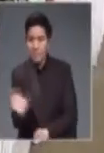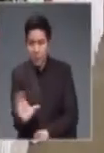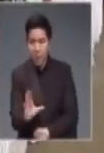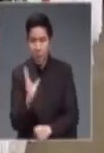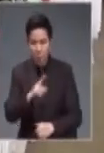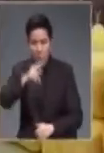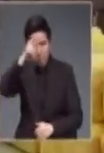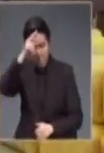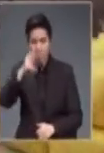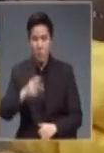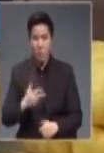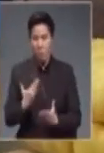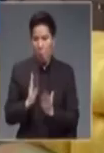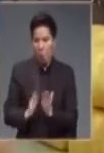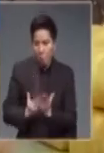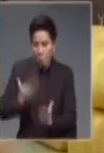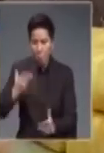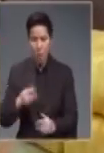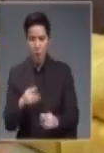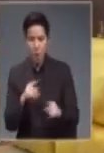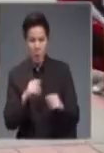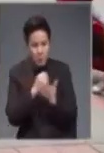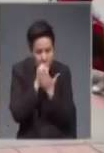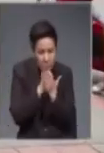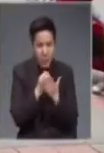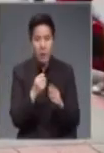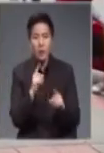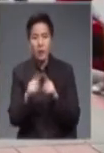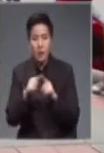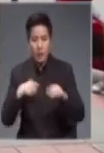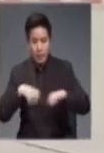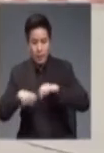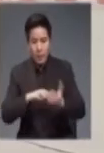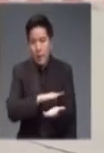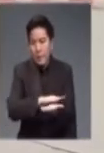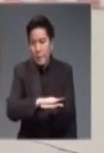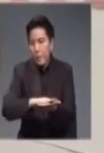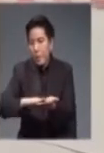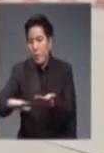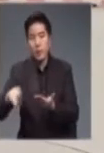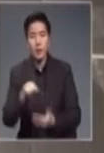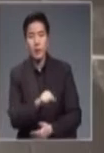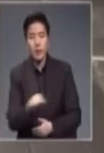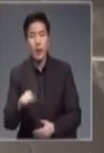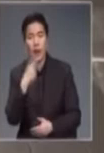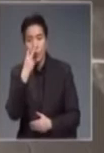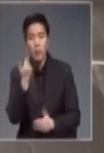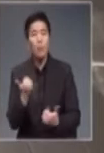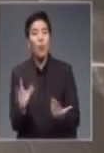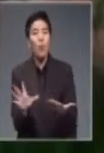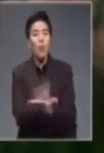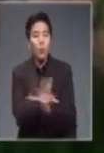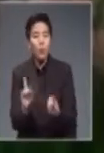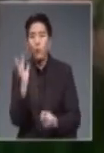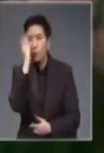การเทียมเพื่อให้เกิดการลงทุนในประเทศจนอาจจะอิ่มตัวที่เกินความต้องการเกินความเป็นจริงไม่ส่งเสริมขีดความสามารถในการผลิตหรือ